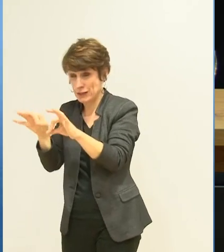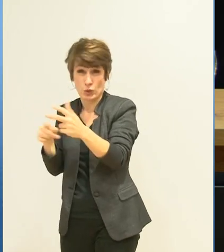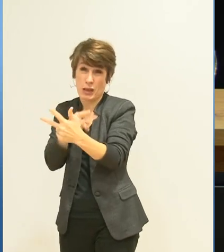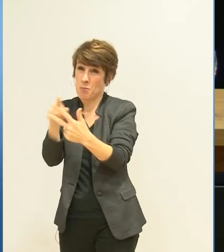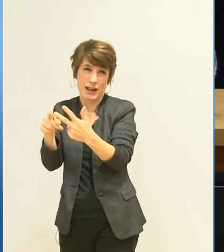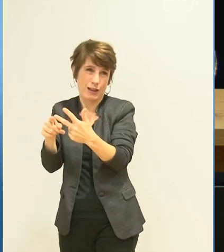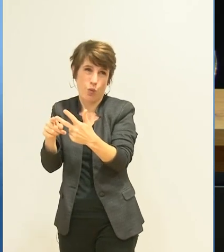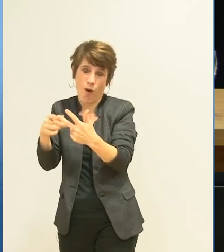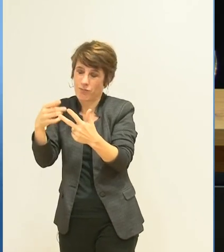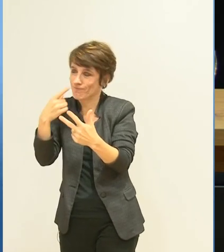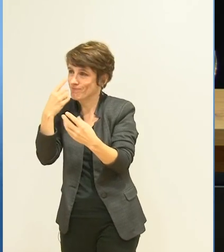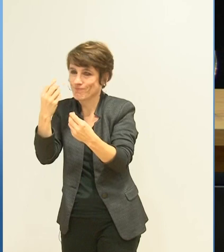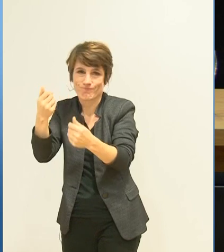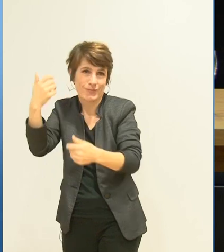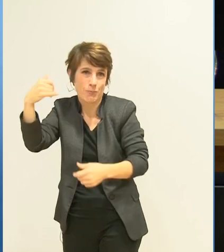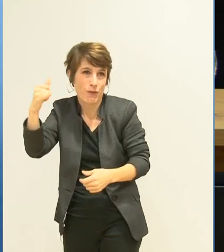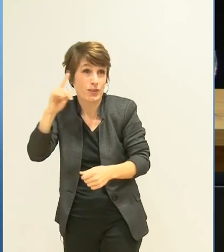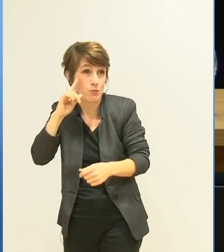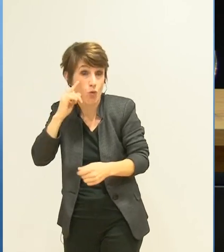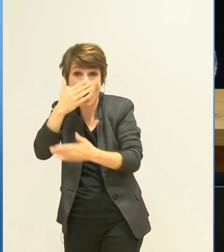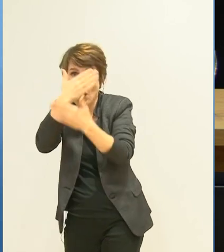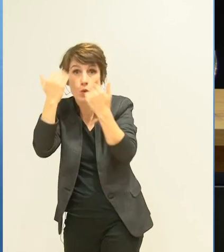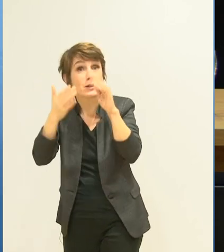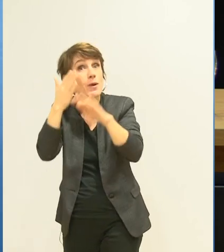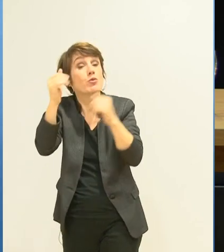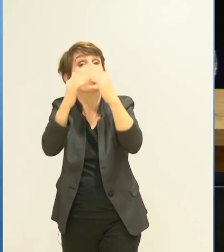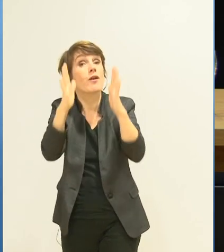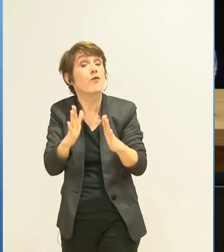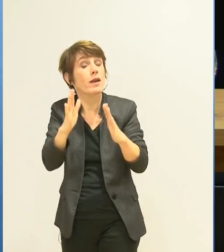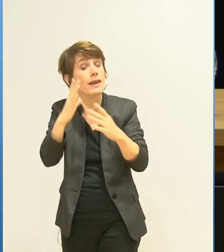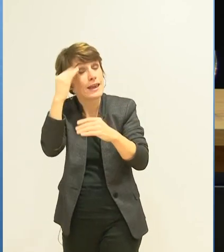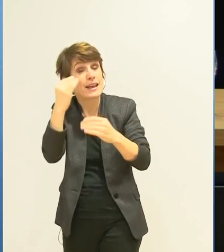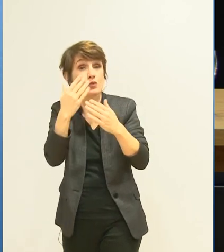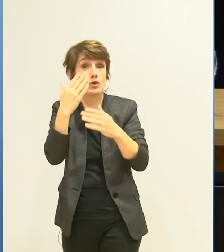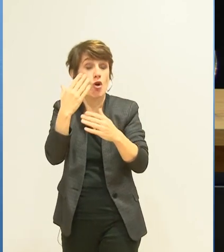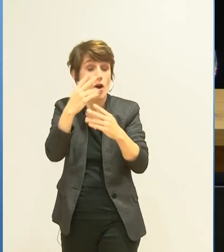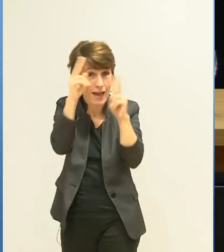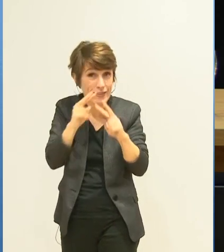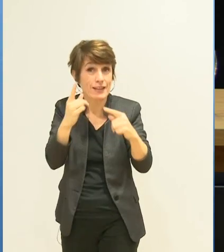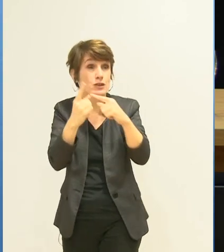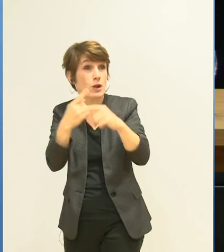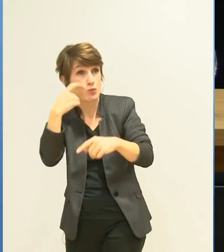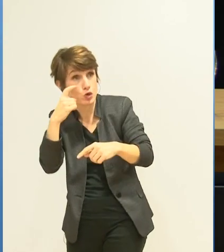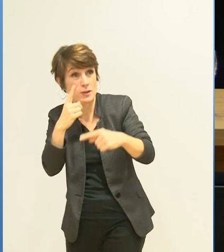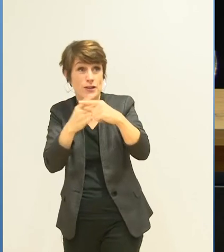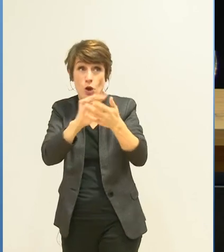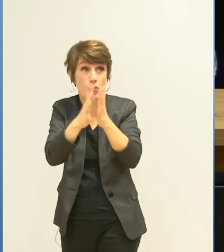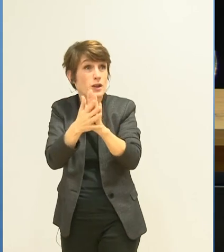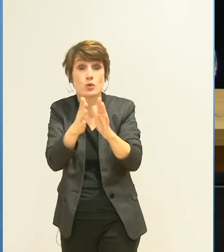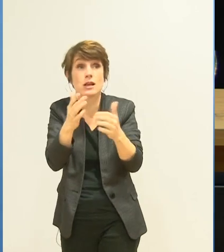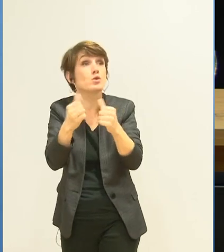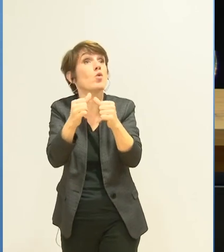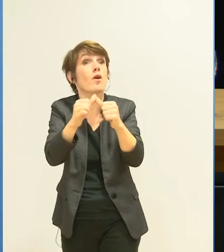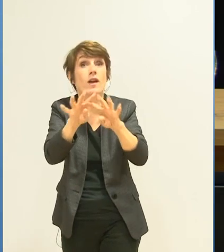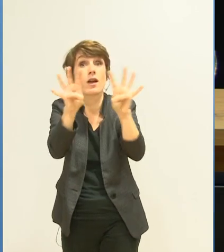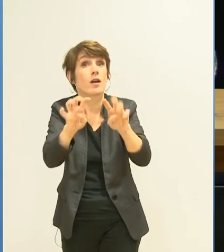à cause d'une inconnue de taille le devenir du foyer étudiant international de l'observatoire et des autres associations on